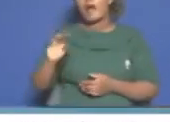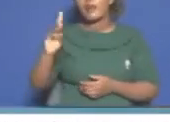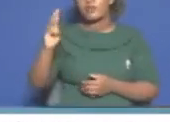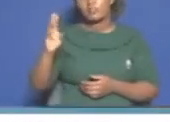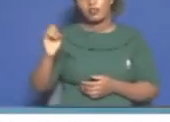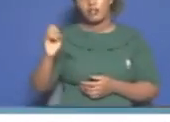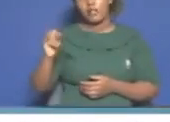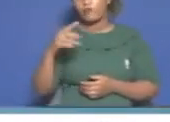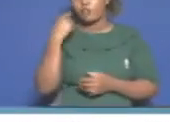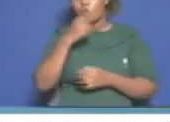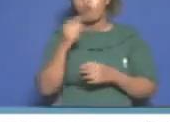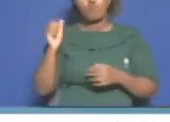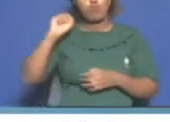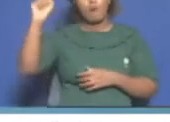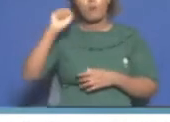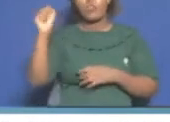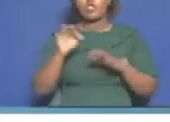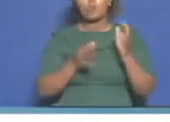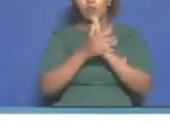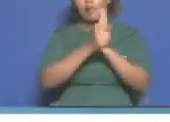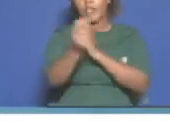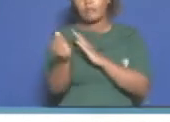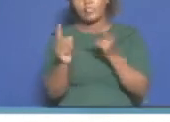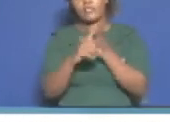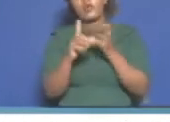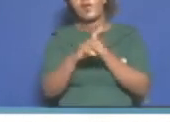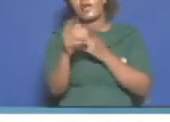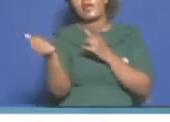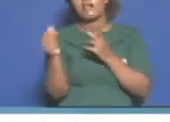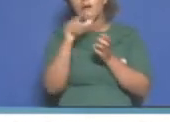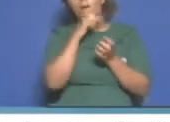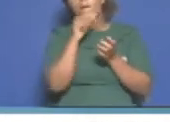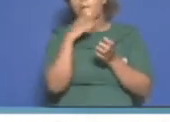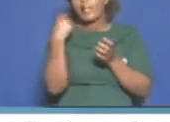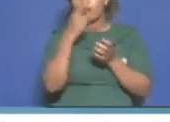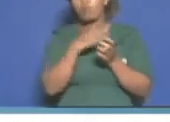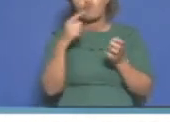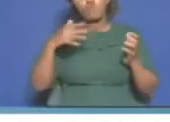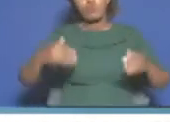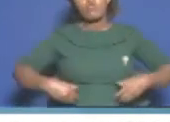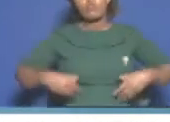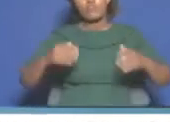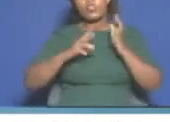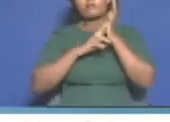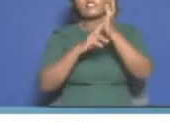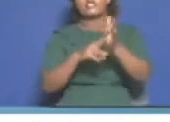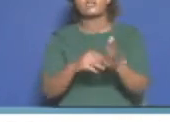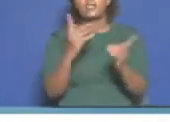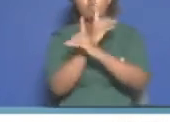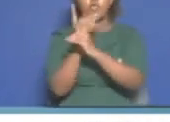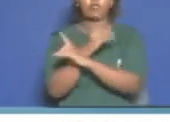ni mchanganuzi wa sera, na vile vile tumekuwa tukizungumza naye Joel Kweyu ambaye ni mwanaharakati wa vijana kuhusiana na masuala